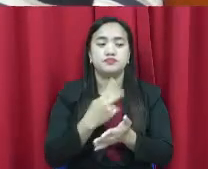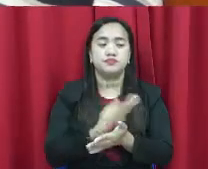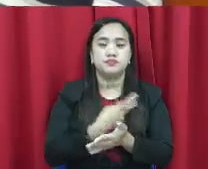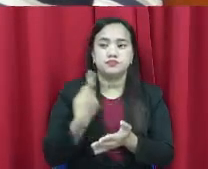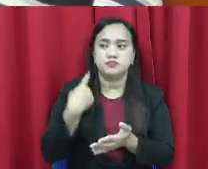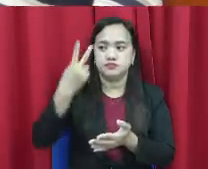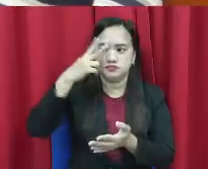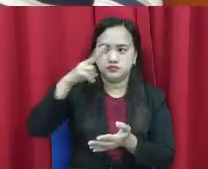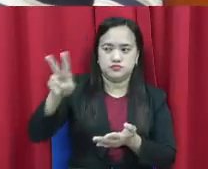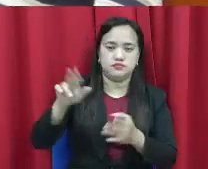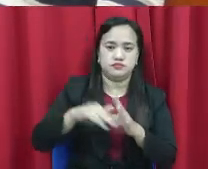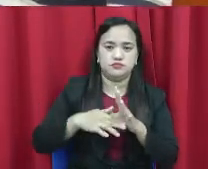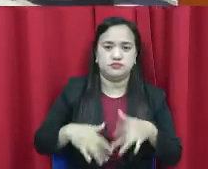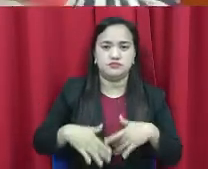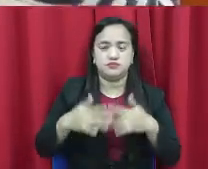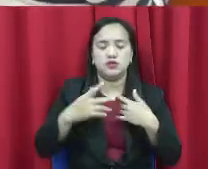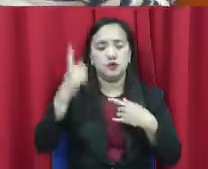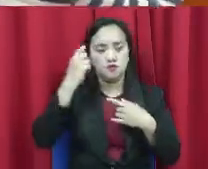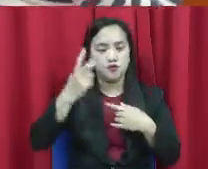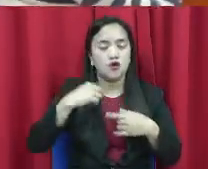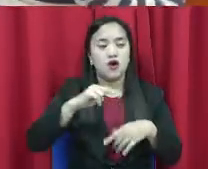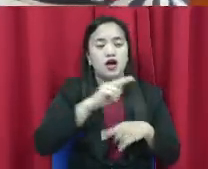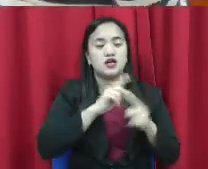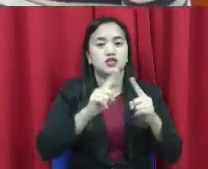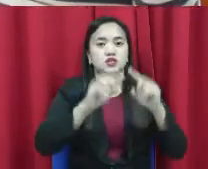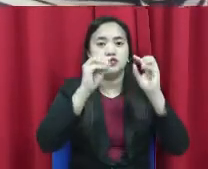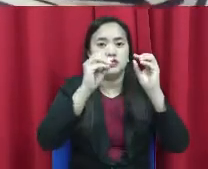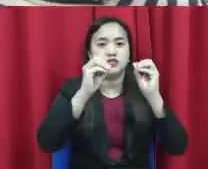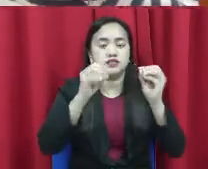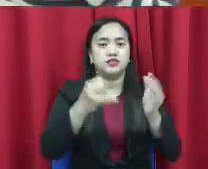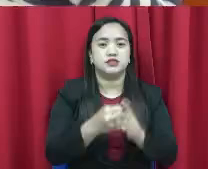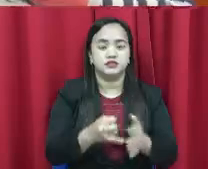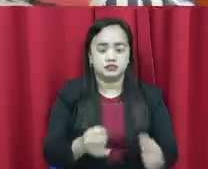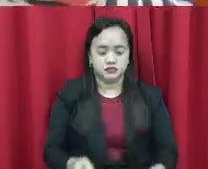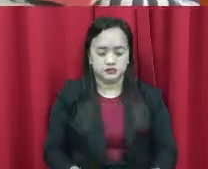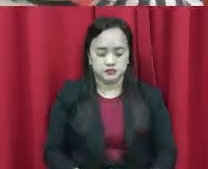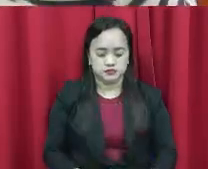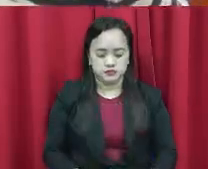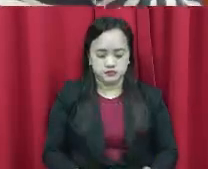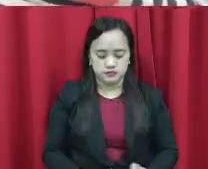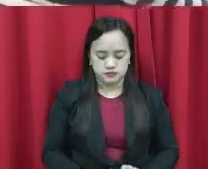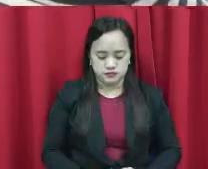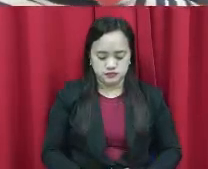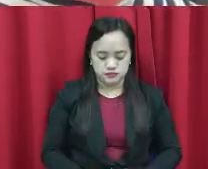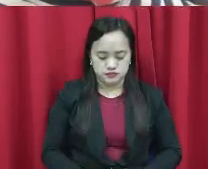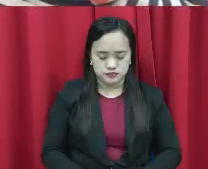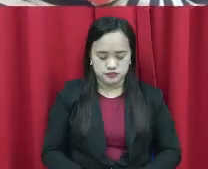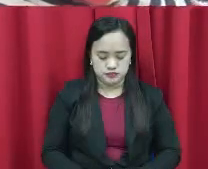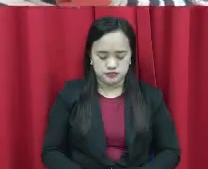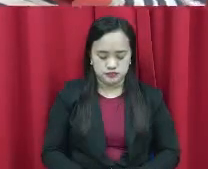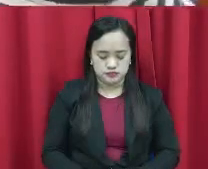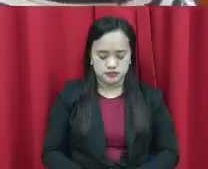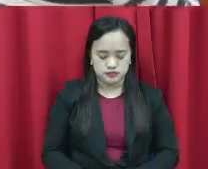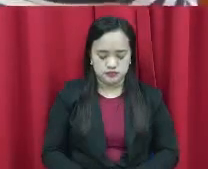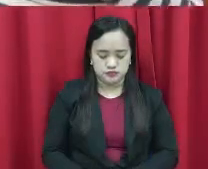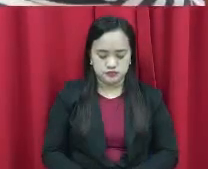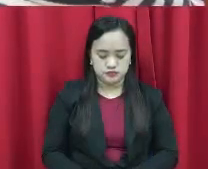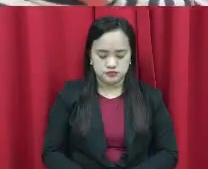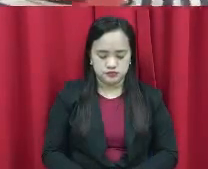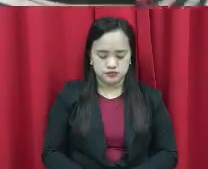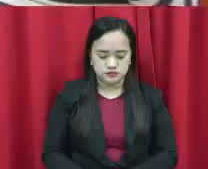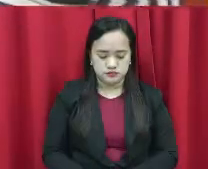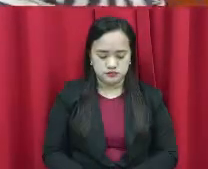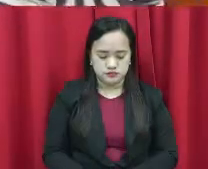matutunan ang mga bagay po na ito because after all we are spiritual beings Lagi nating nakakalimutan iyon na we are